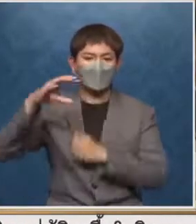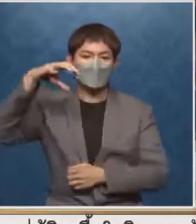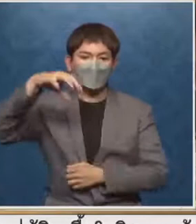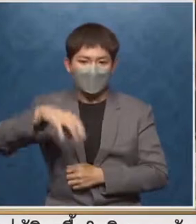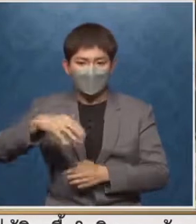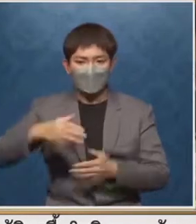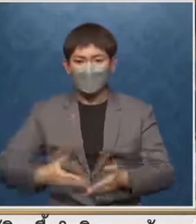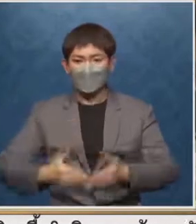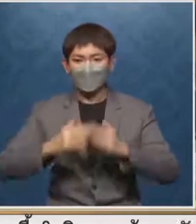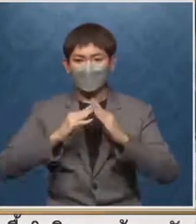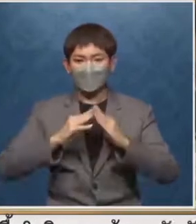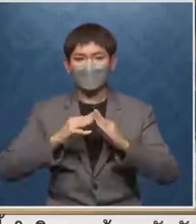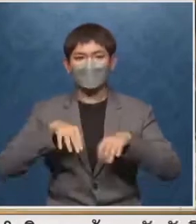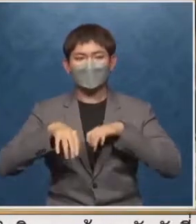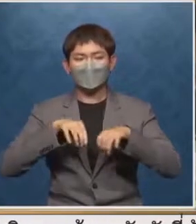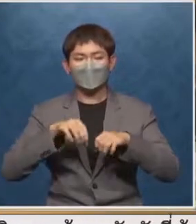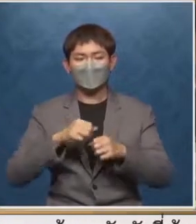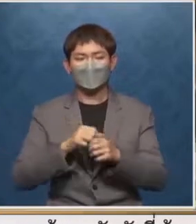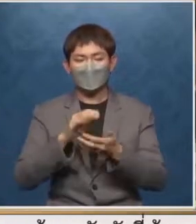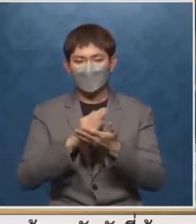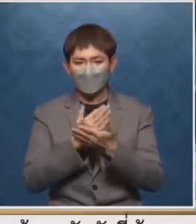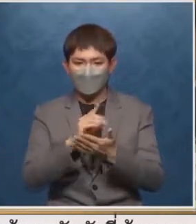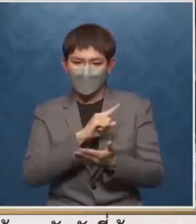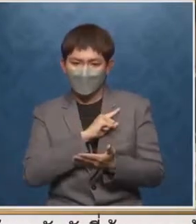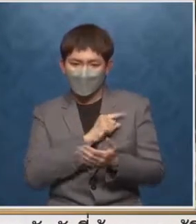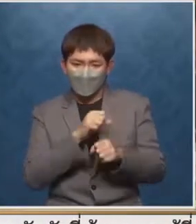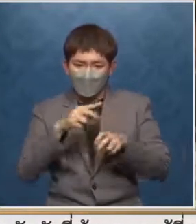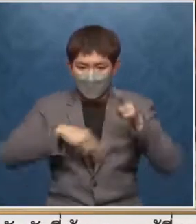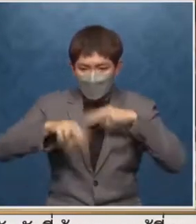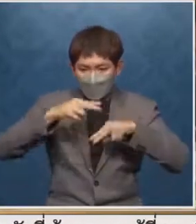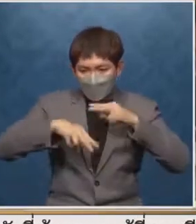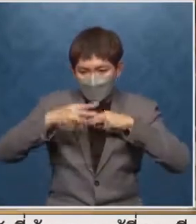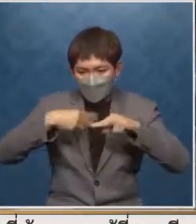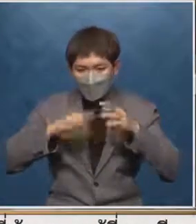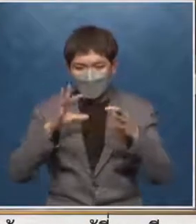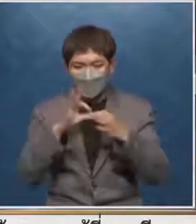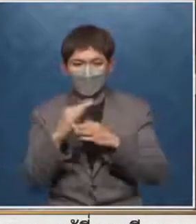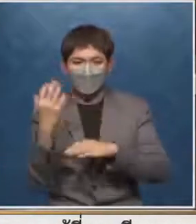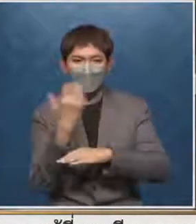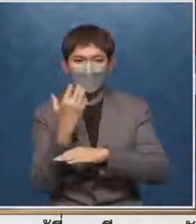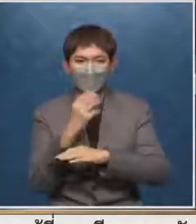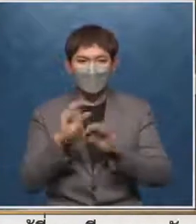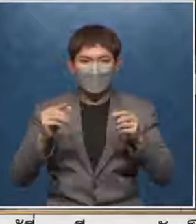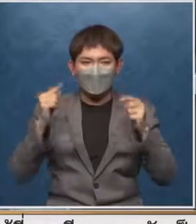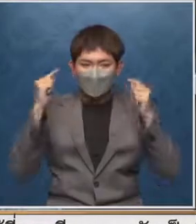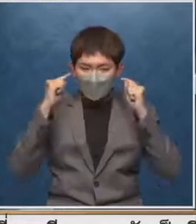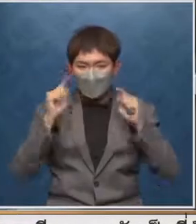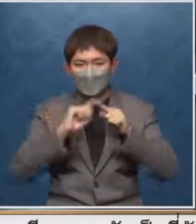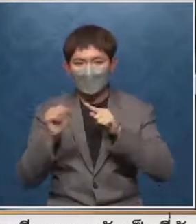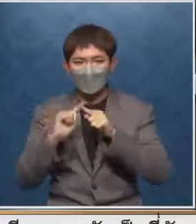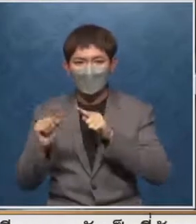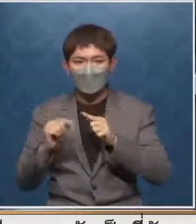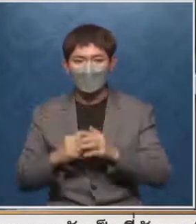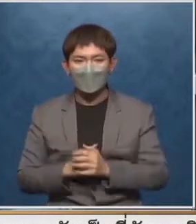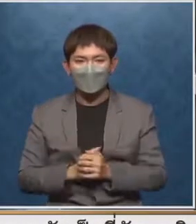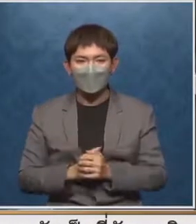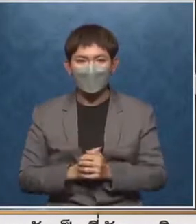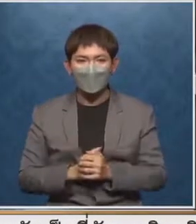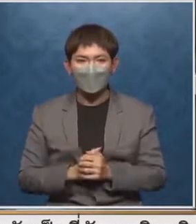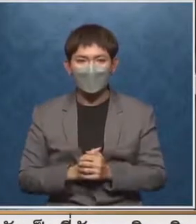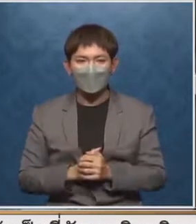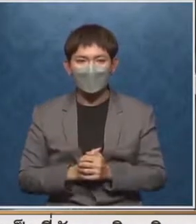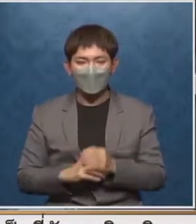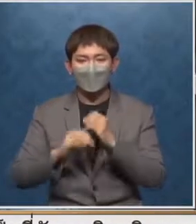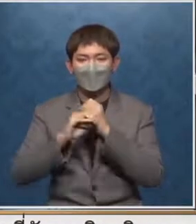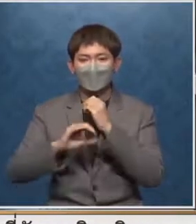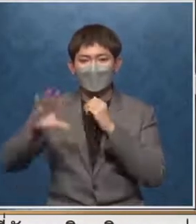ทช.เป็นองค์กรจัดสรรคลื่นความถี่และกำกับดูแลการประกอบกิจการทั้งวิทยุโทรทัศน์และโทรคมนาคมกสทช.